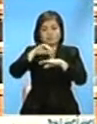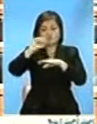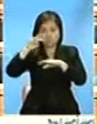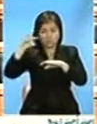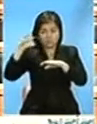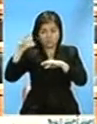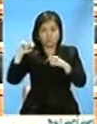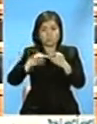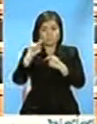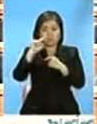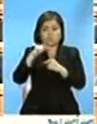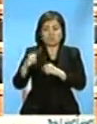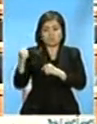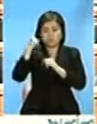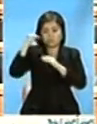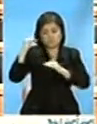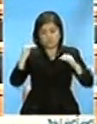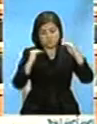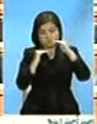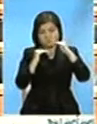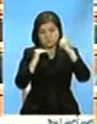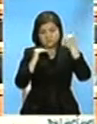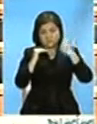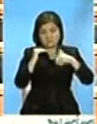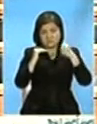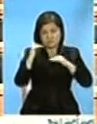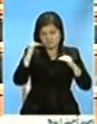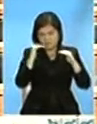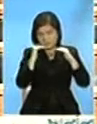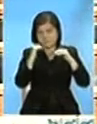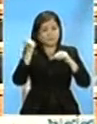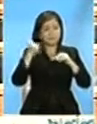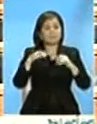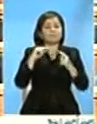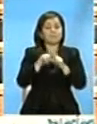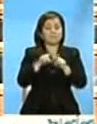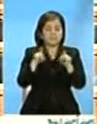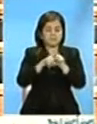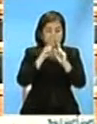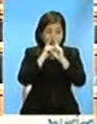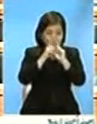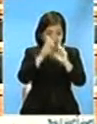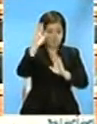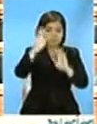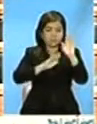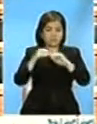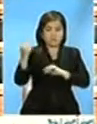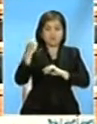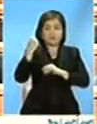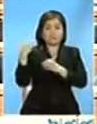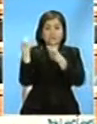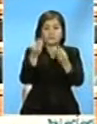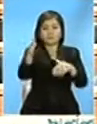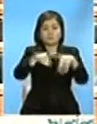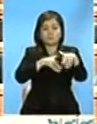ที่ถูกแทรกแซงได้ยากและสอดคล้องกับประชาธิปไตยที่เราบอกว่าอำนาจอยู่ที่ประชา